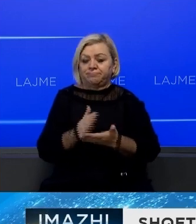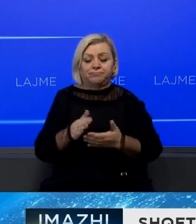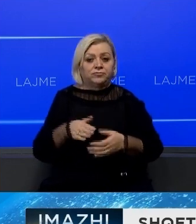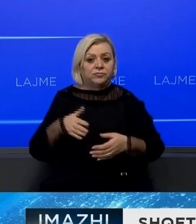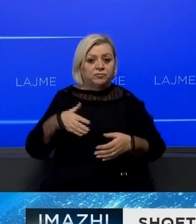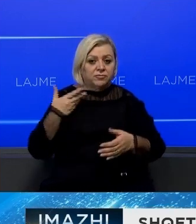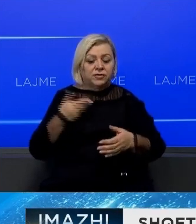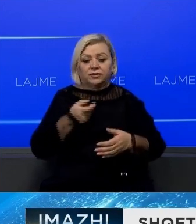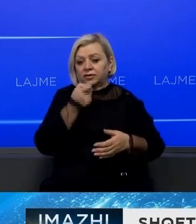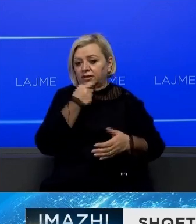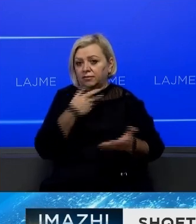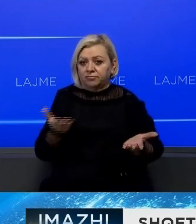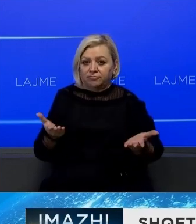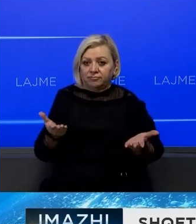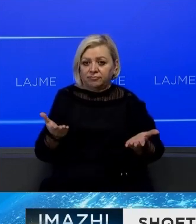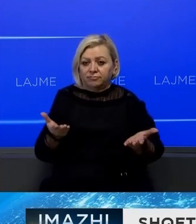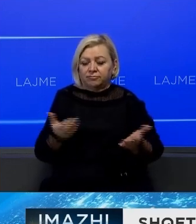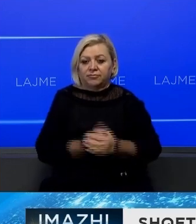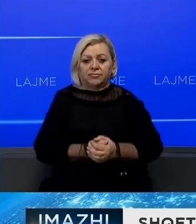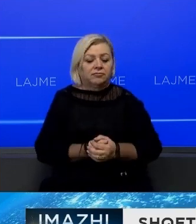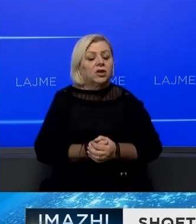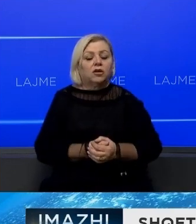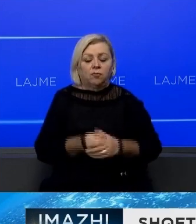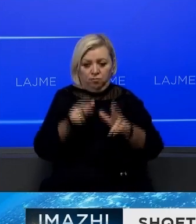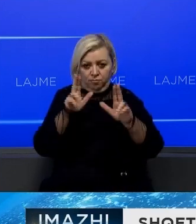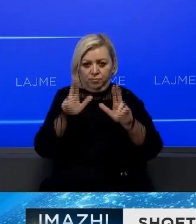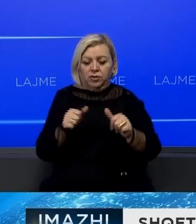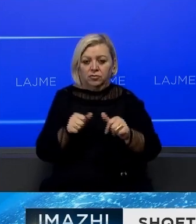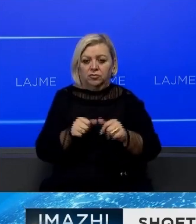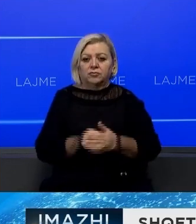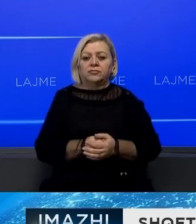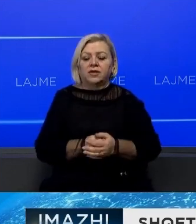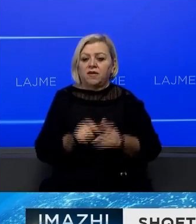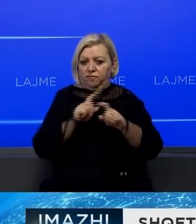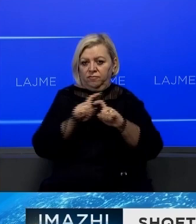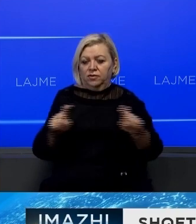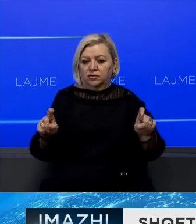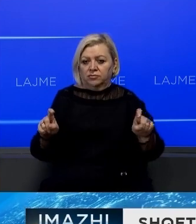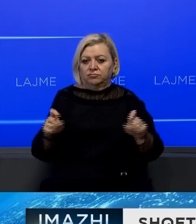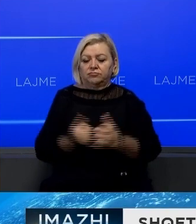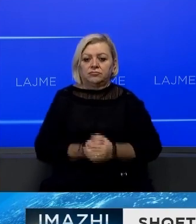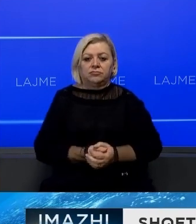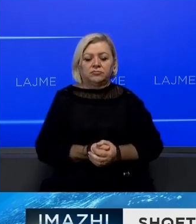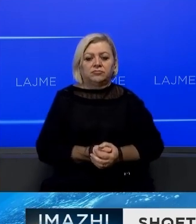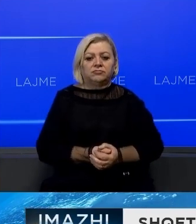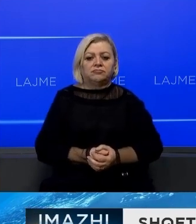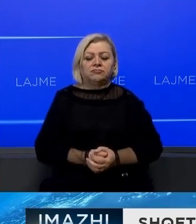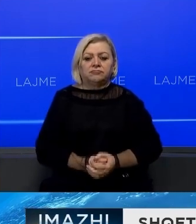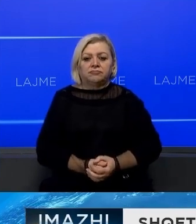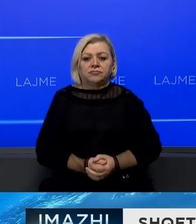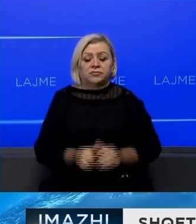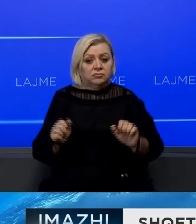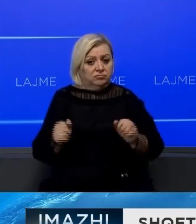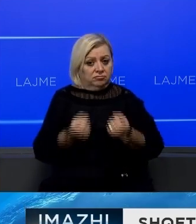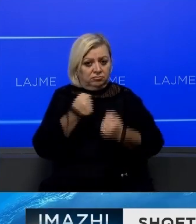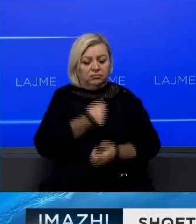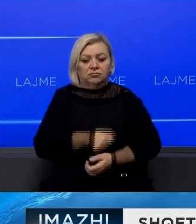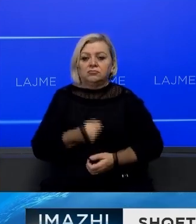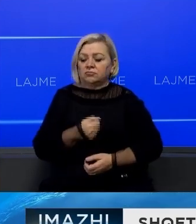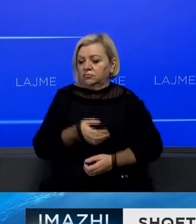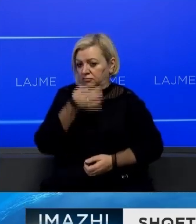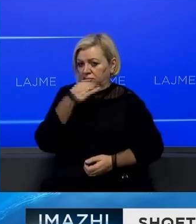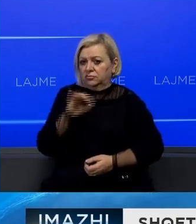që edhe të rritë po preken nga virusi, edhe po dëmtojnë rand klinikisht. Kështu që është mirë